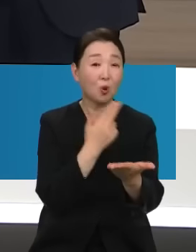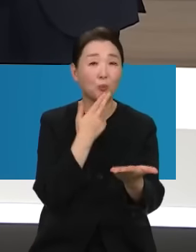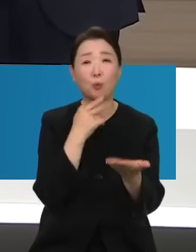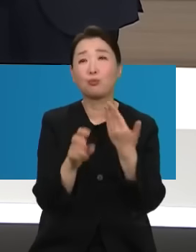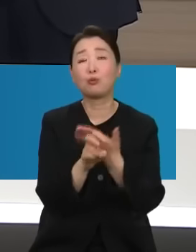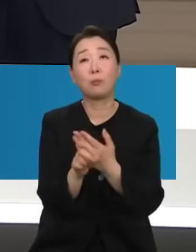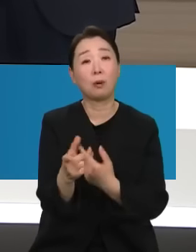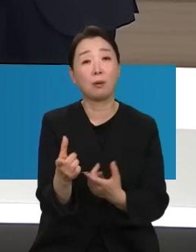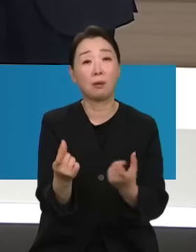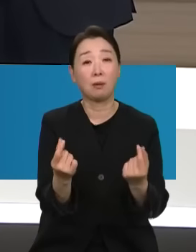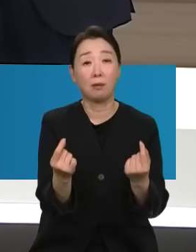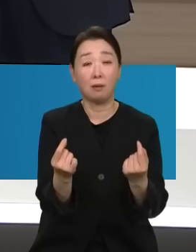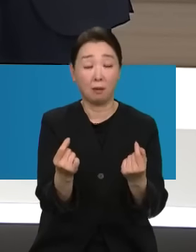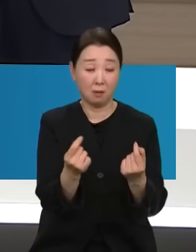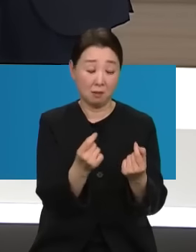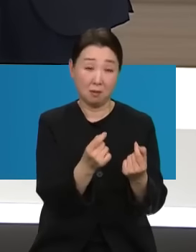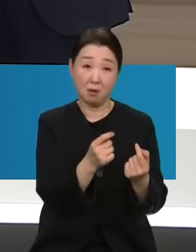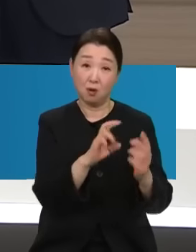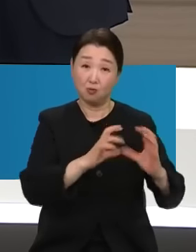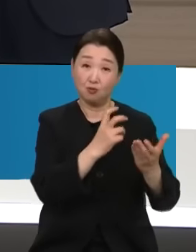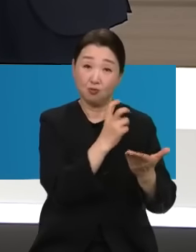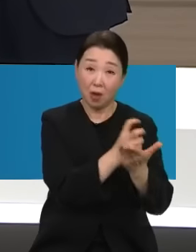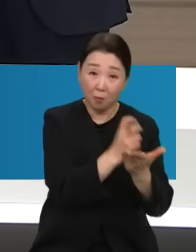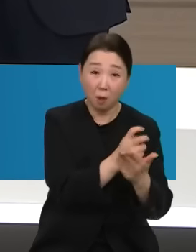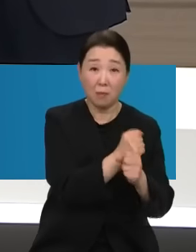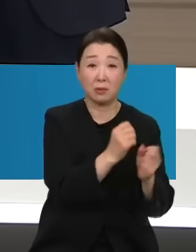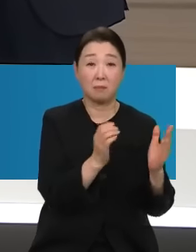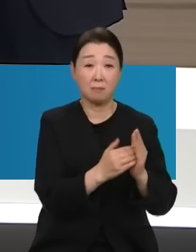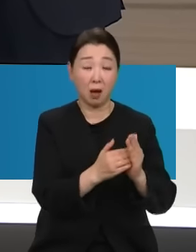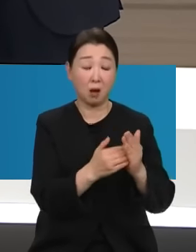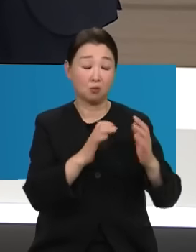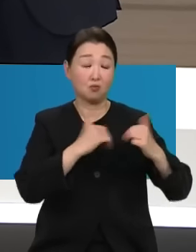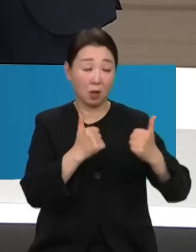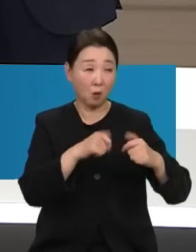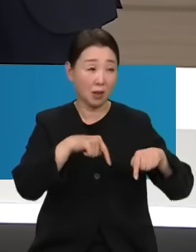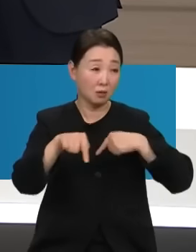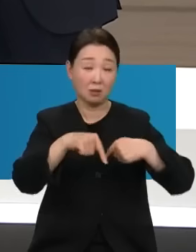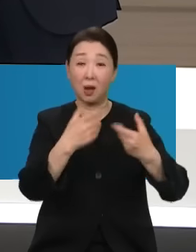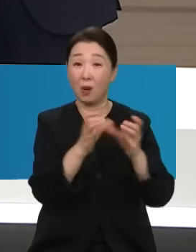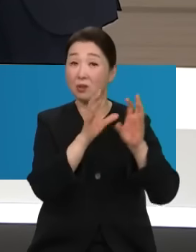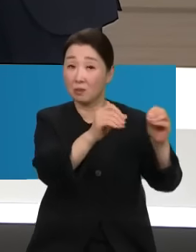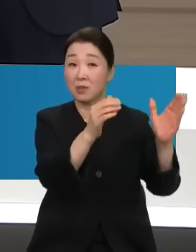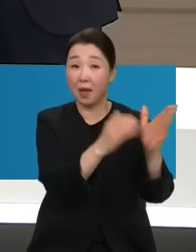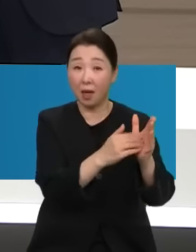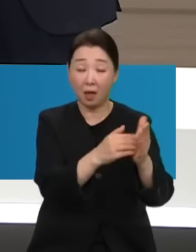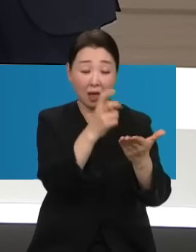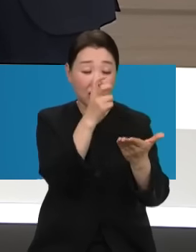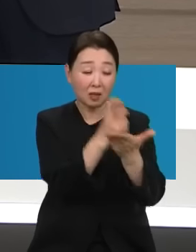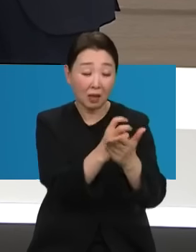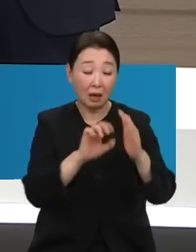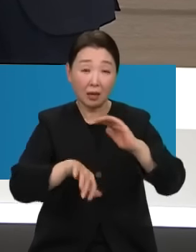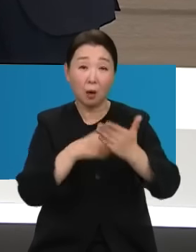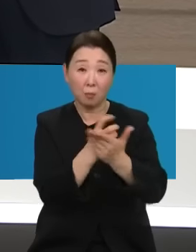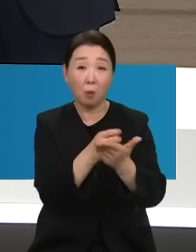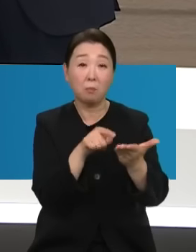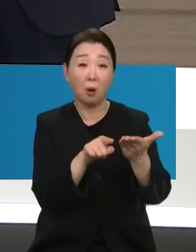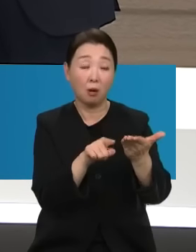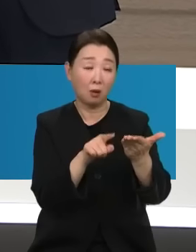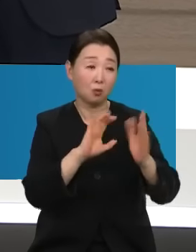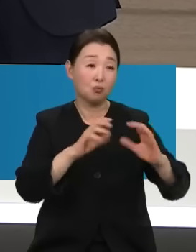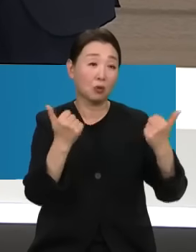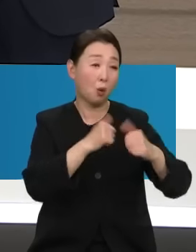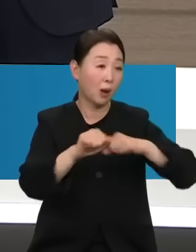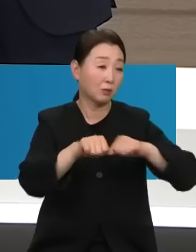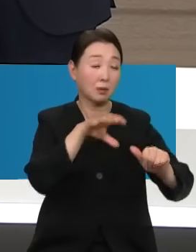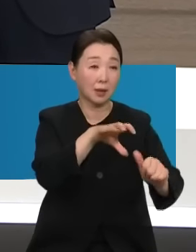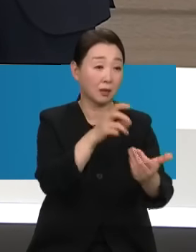있습니다. 입법부를 겨냥해 국회와 정당 활동을 금지하겠다고 했는데 계엄법 어디에도 국회 활동을 제한할